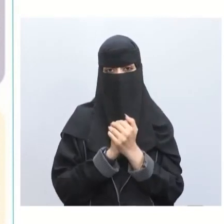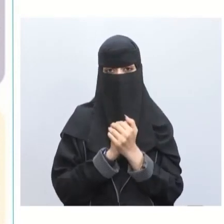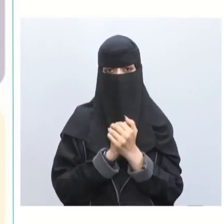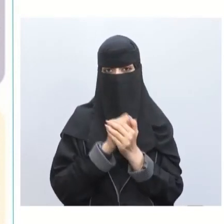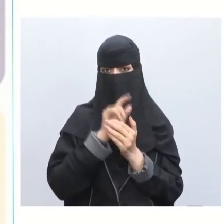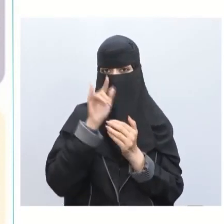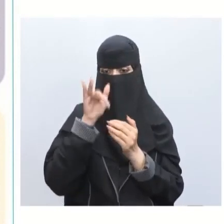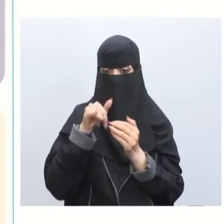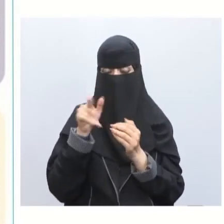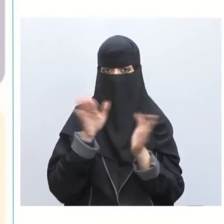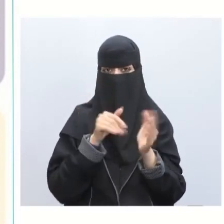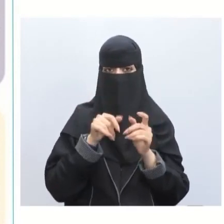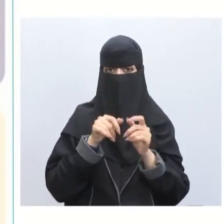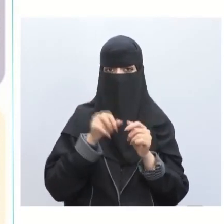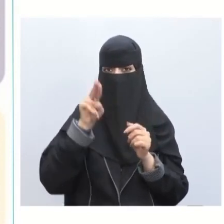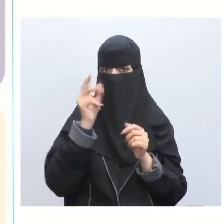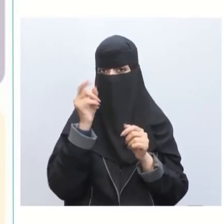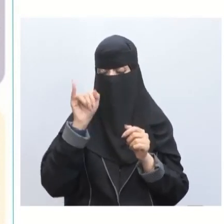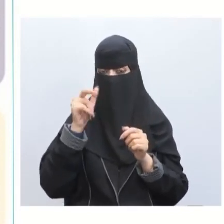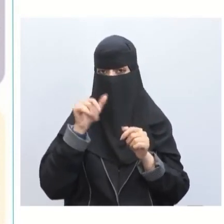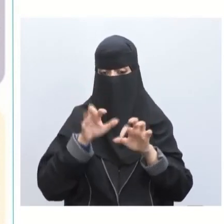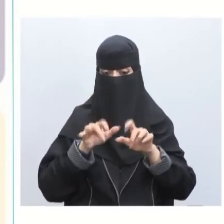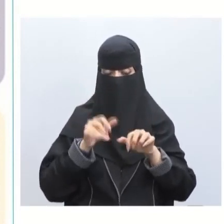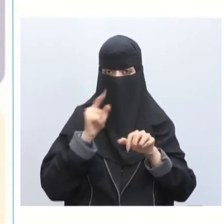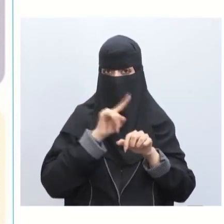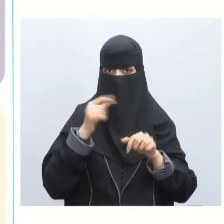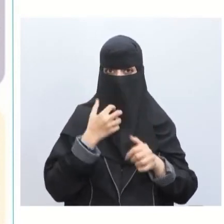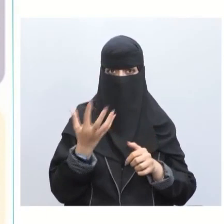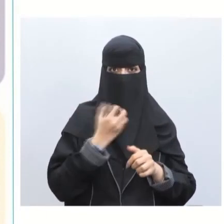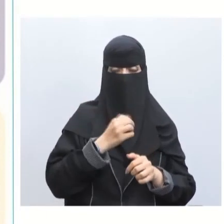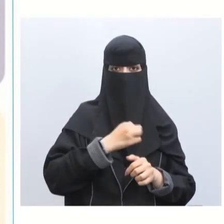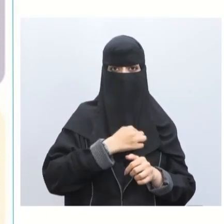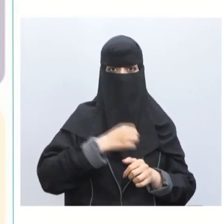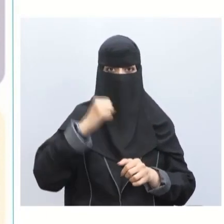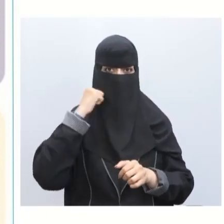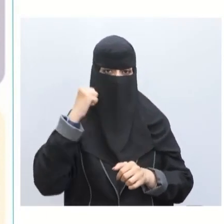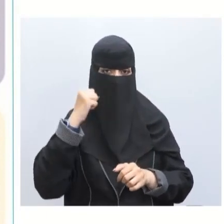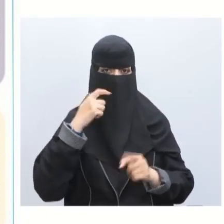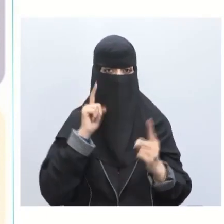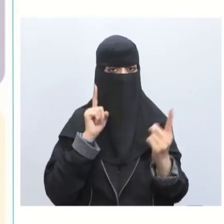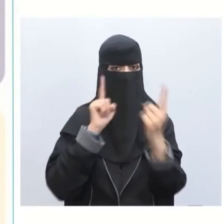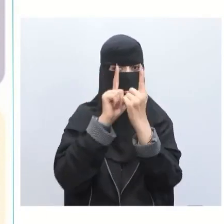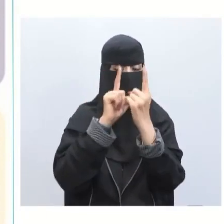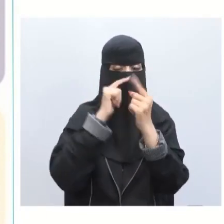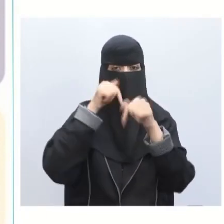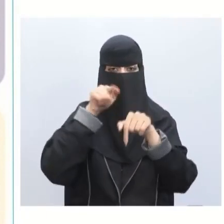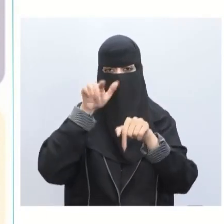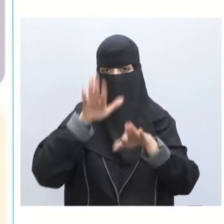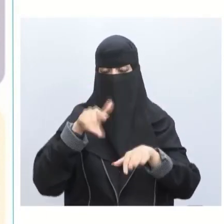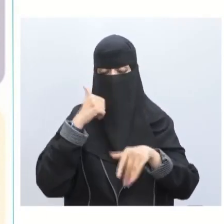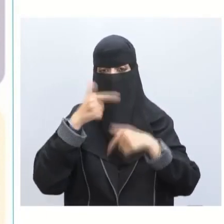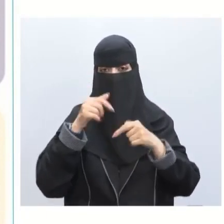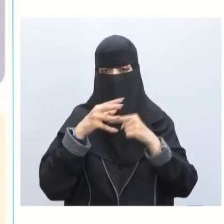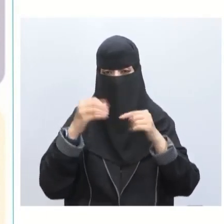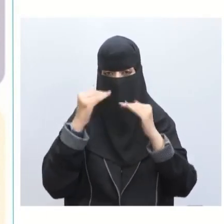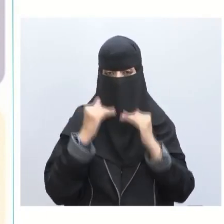لا يحتاج التنمر الكتروني الى شجاعه ولا الى مواجهه وهذا ما يجعله